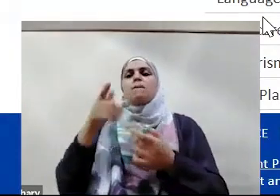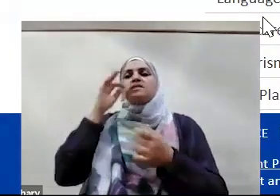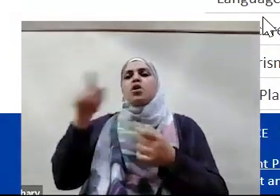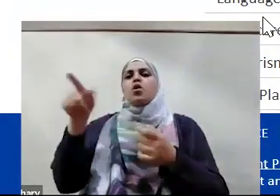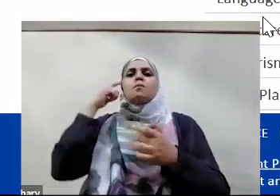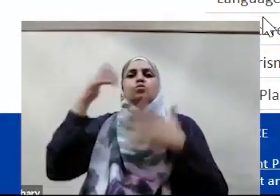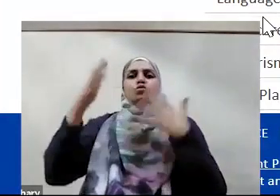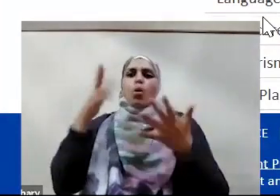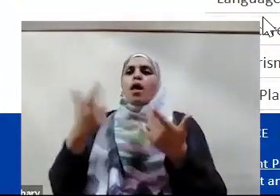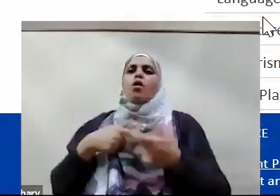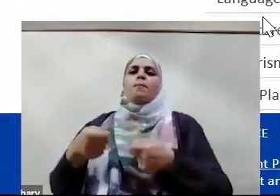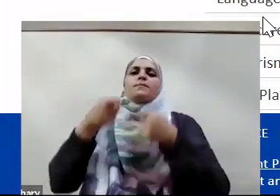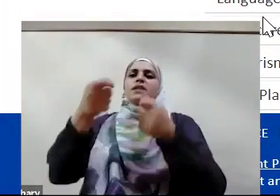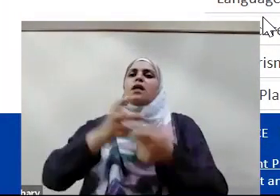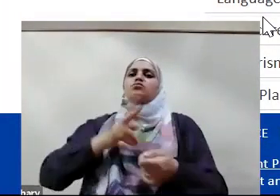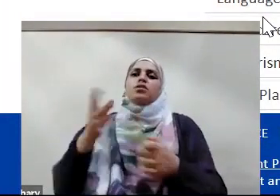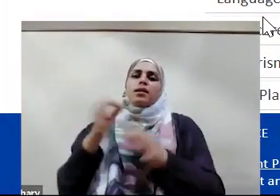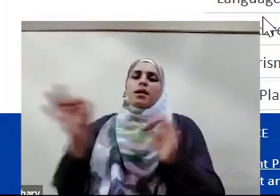او مش هيقدر او كده.